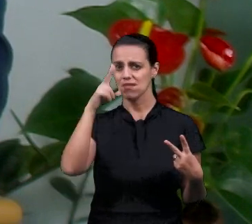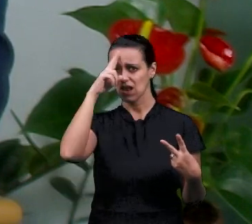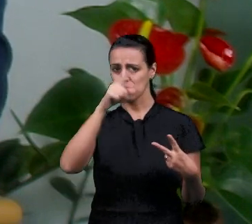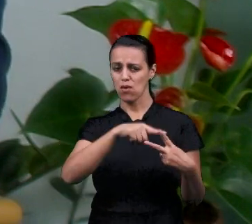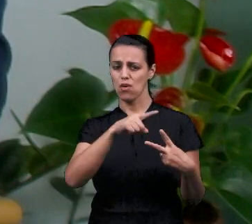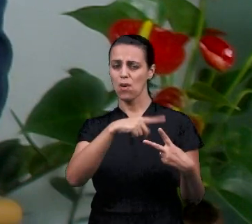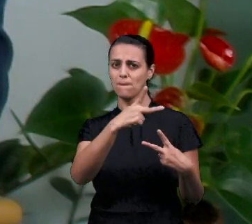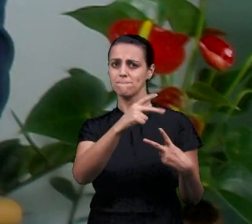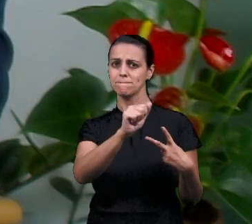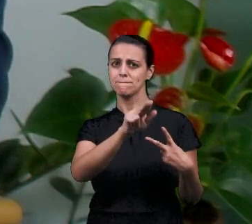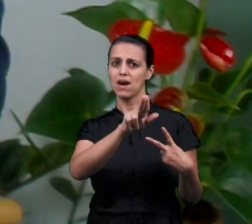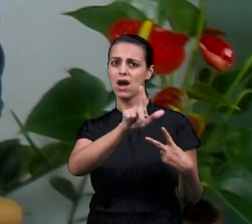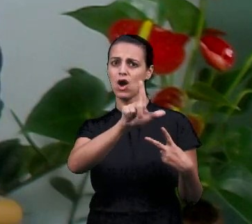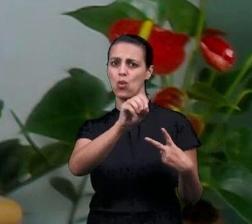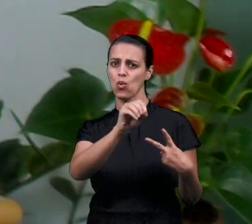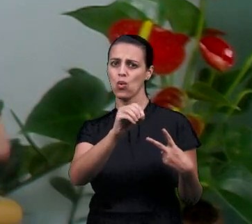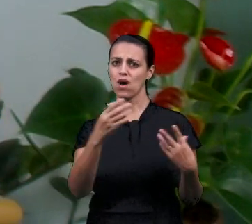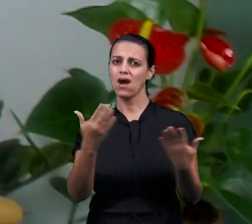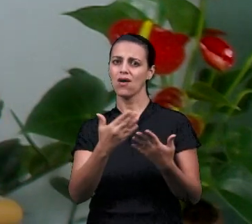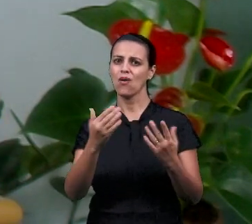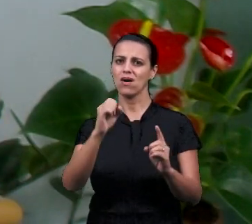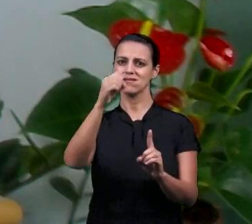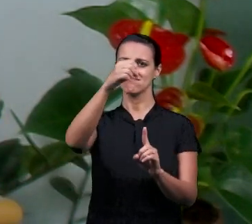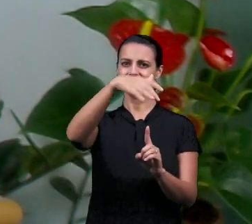Ramos a été ordonné maintenant.